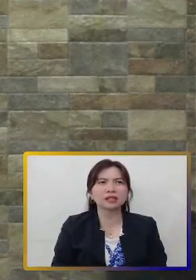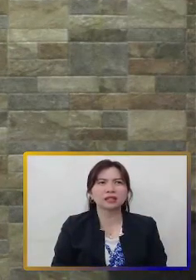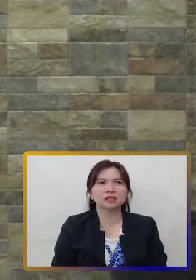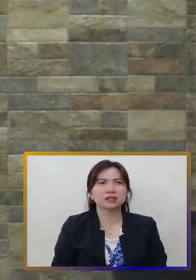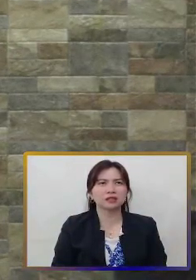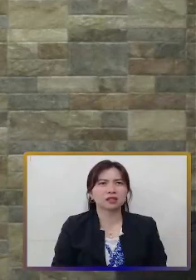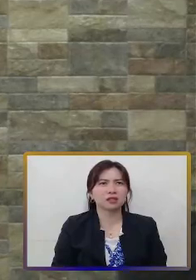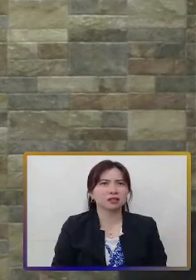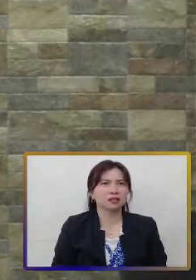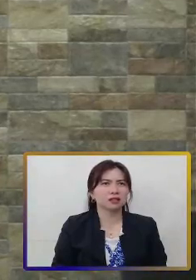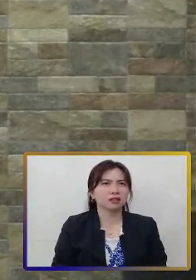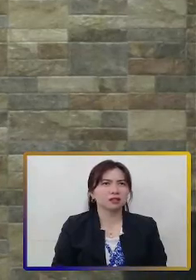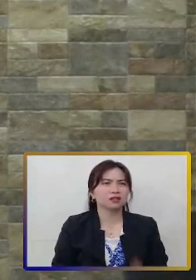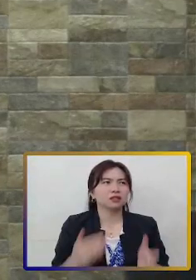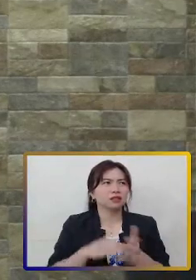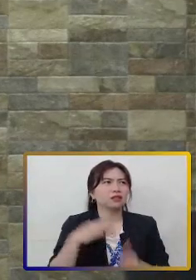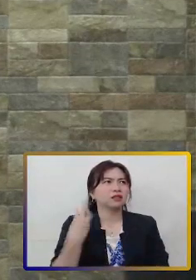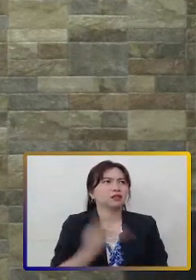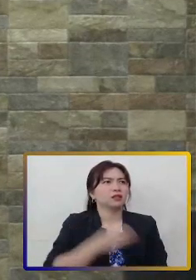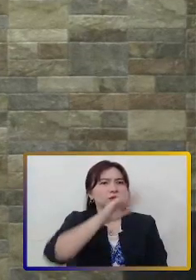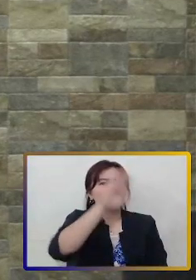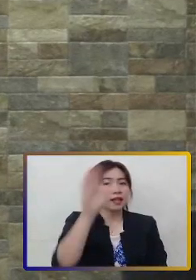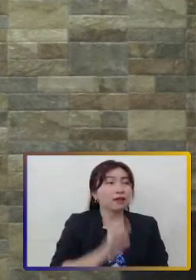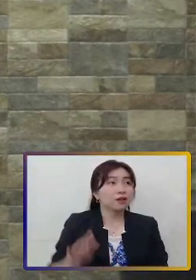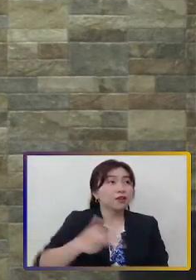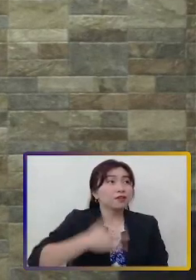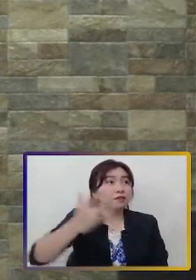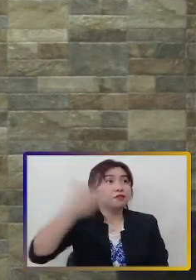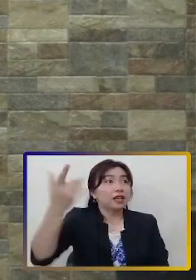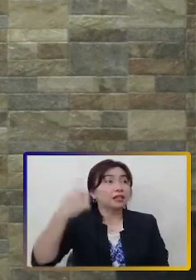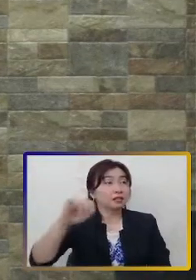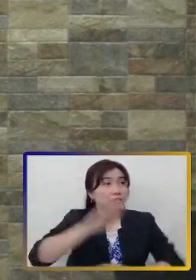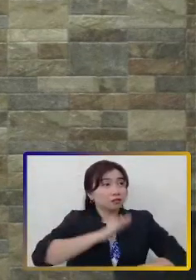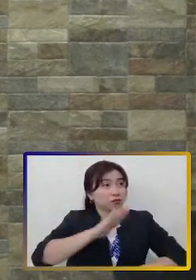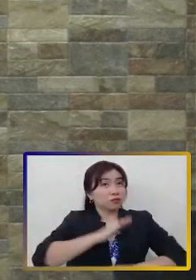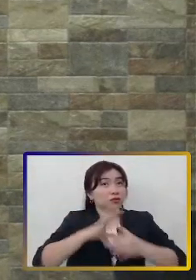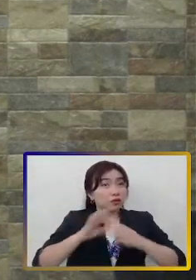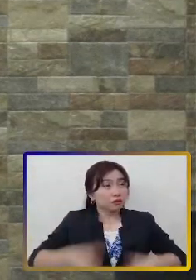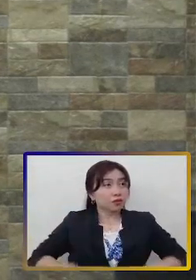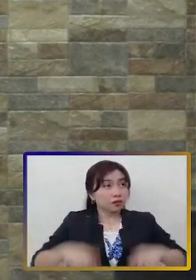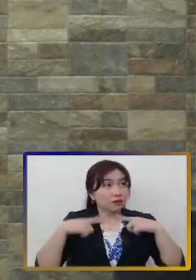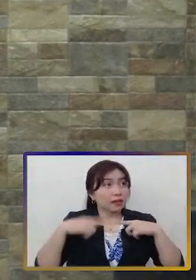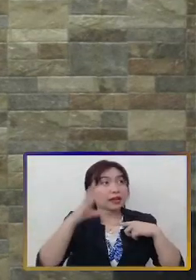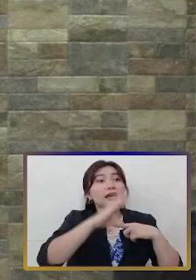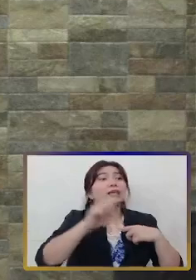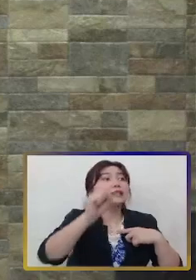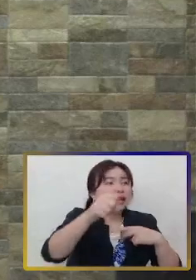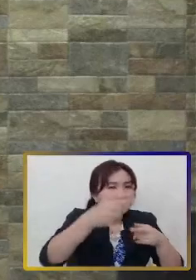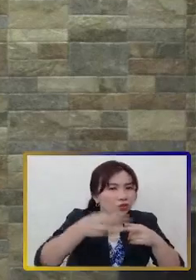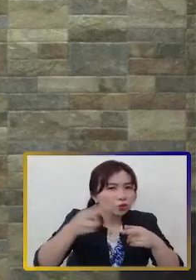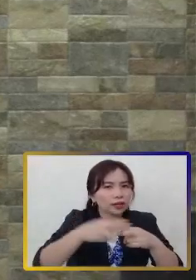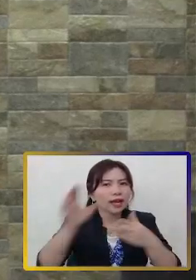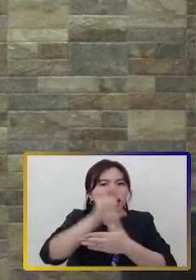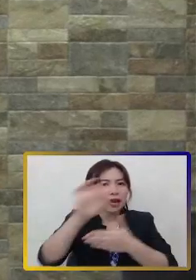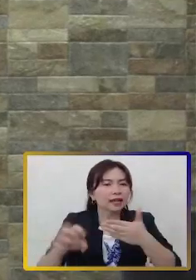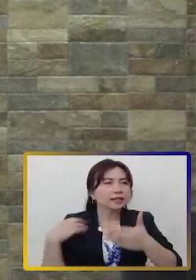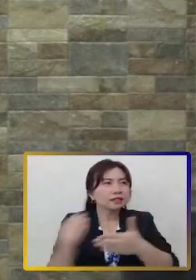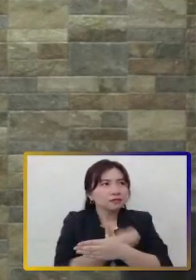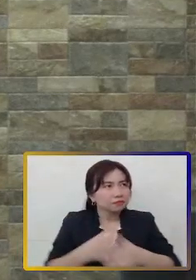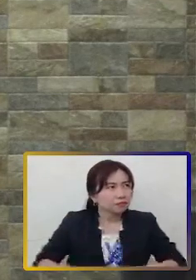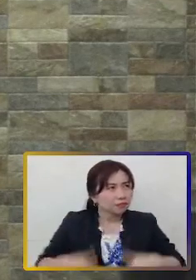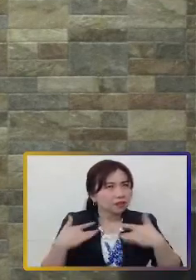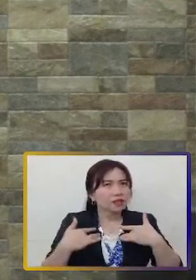pansin We will never feel the satisfaction of living and soon ending up with a life na kung saan